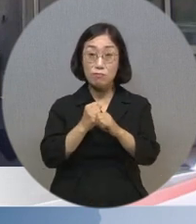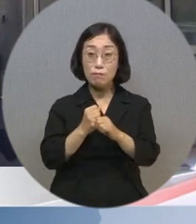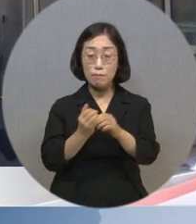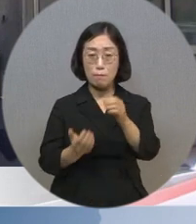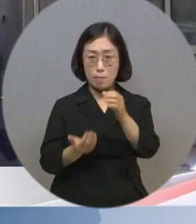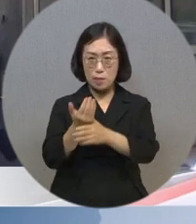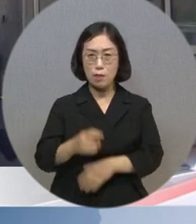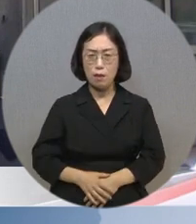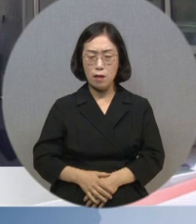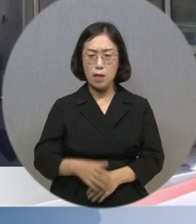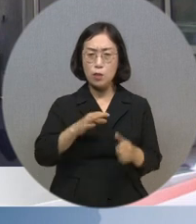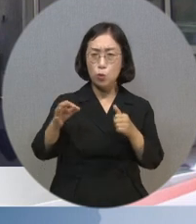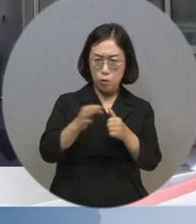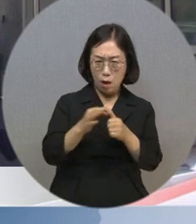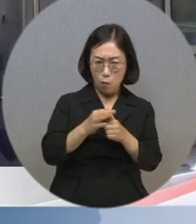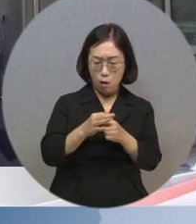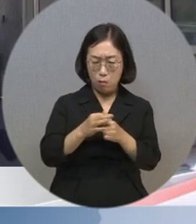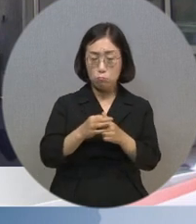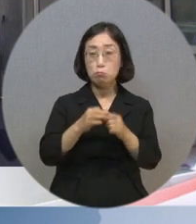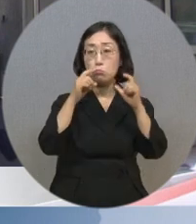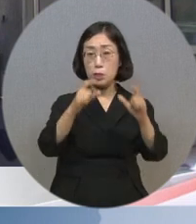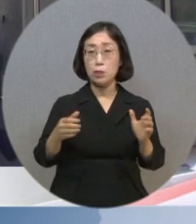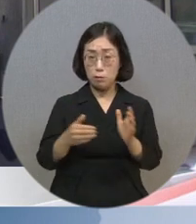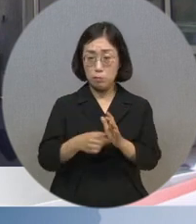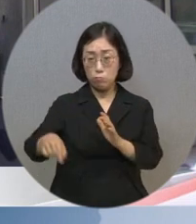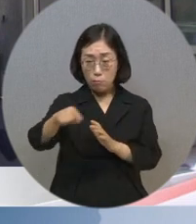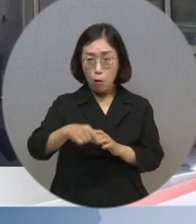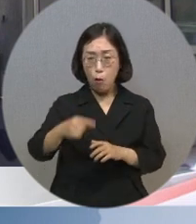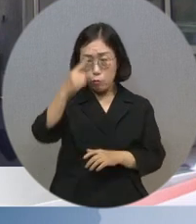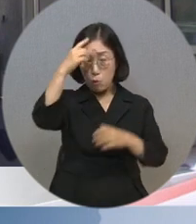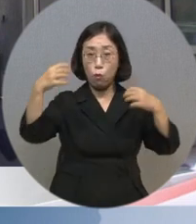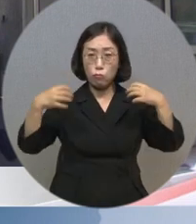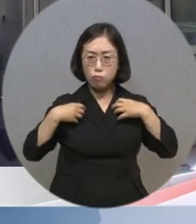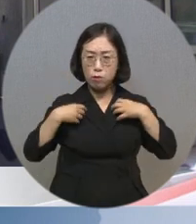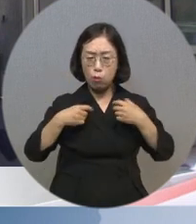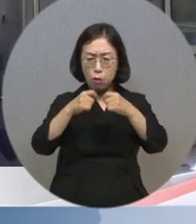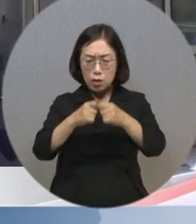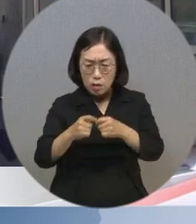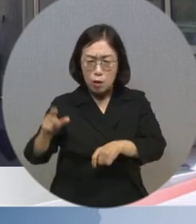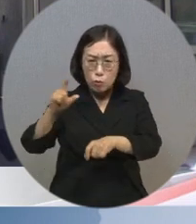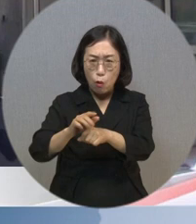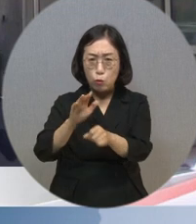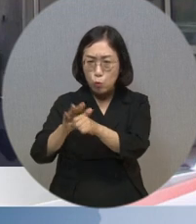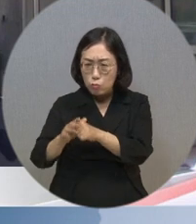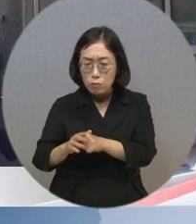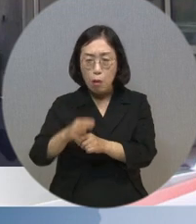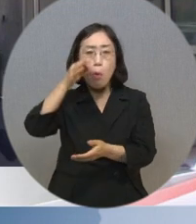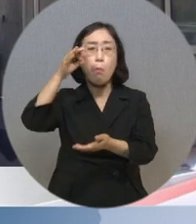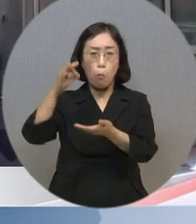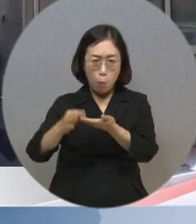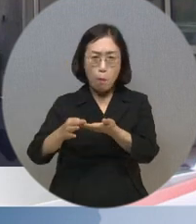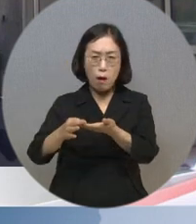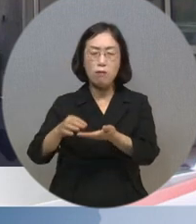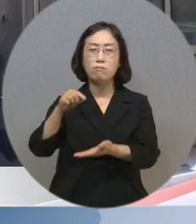기초생활 수급자로 지정되면서이 정부에서 실시하는 복지 사각지대 발굴 조사 대상자에는 누락되었던